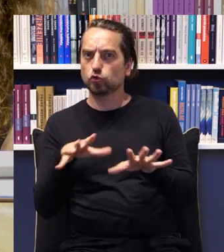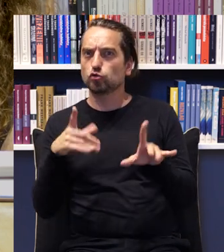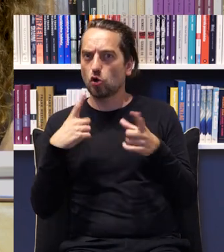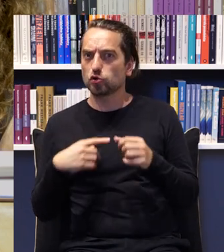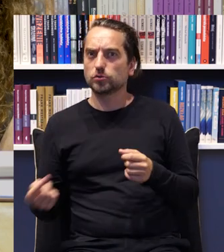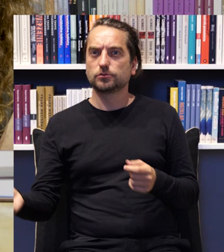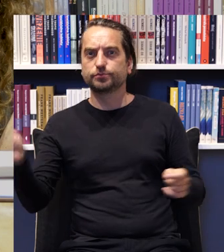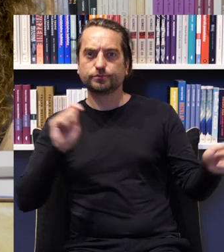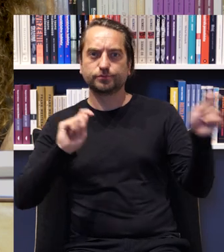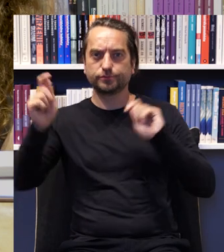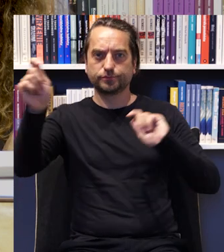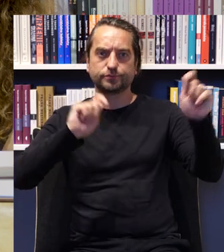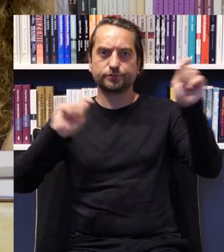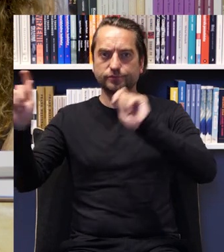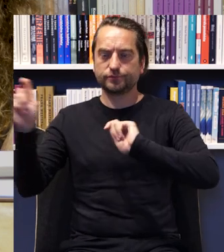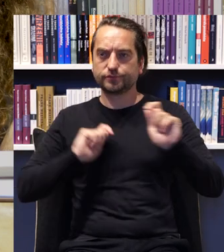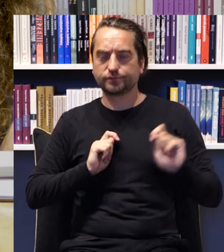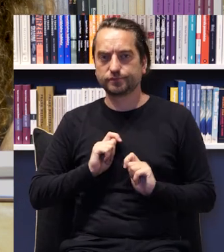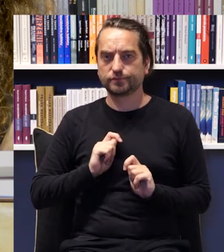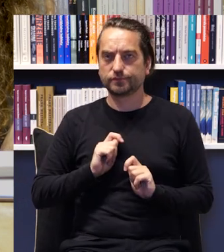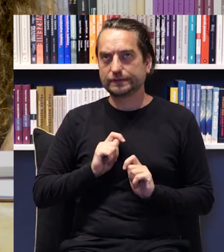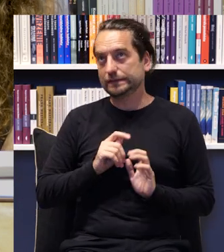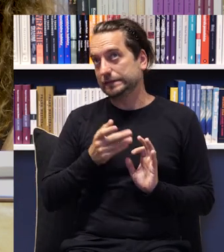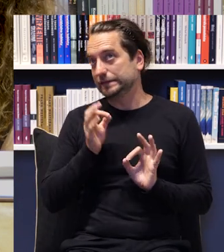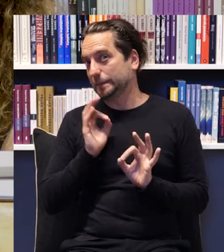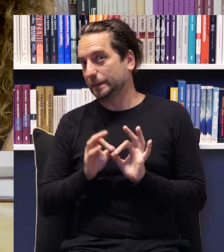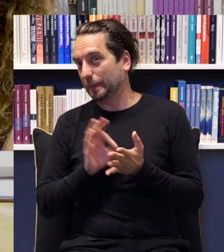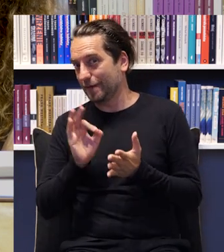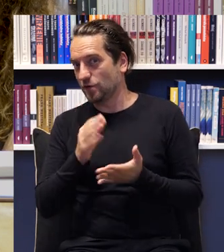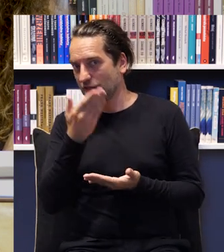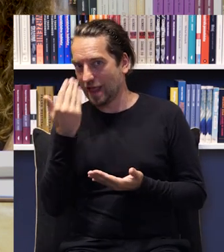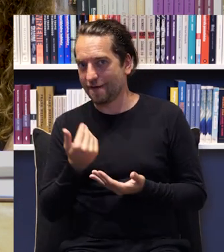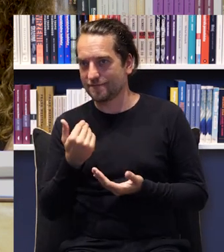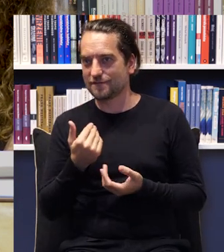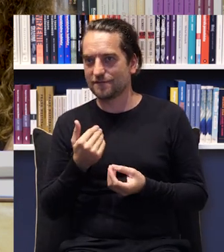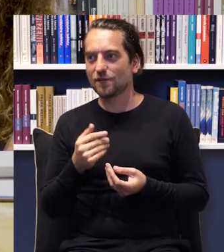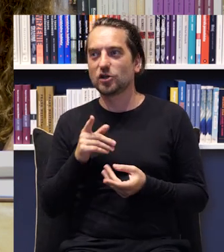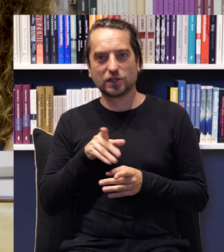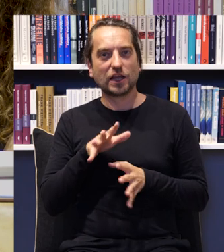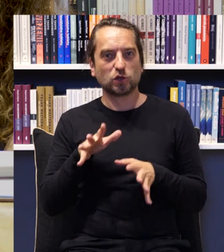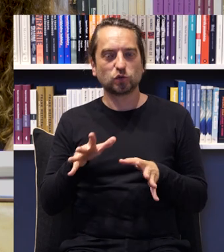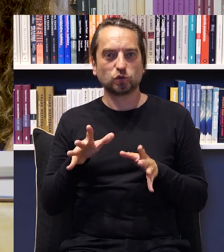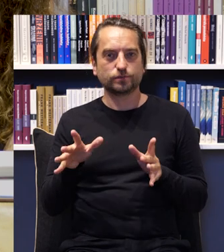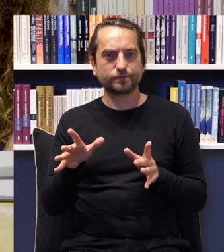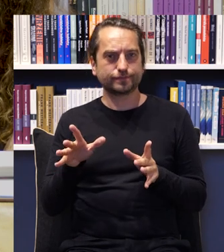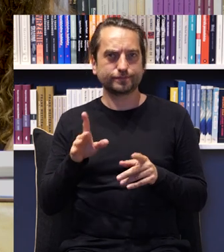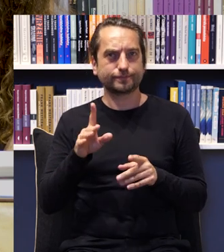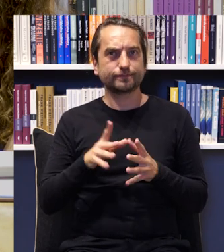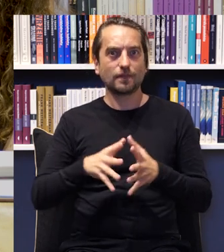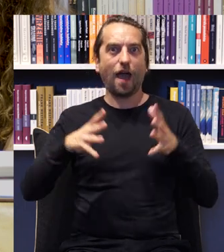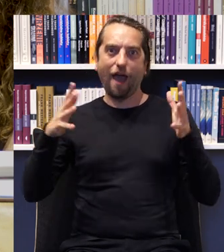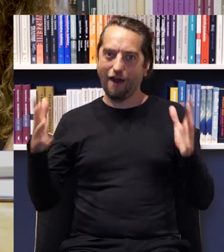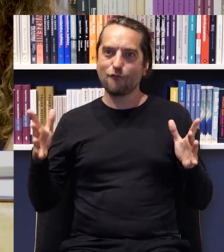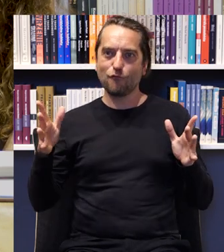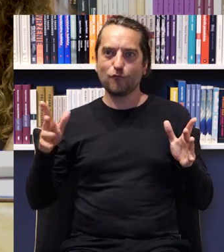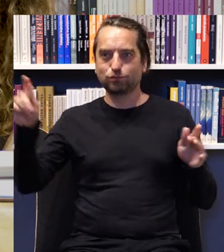ludzi z różnych innych miejsc. Nie jestem pewna. Myślę, że aż tak dużo, na taką skalę nie,